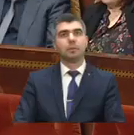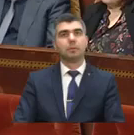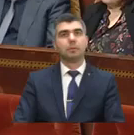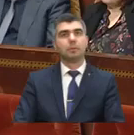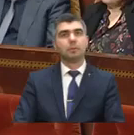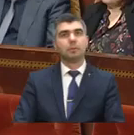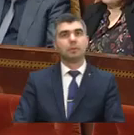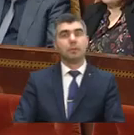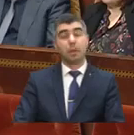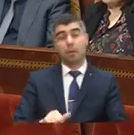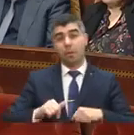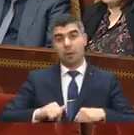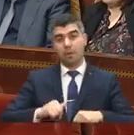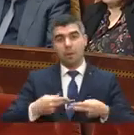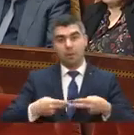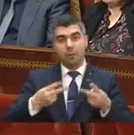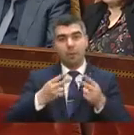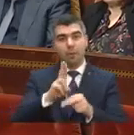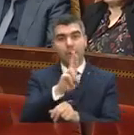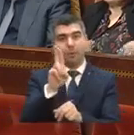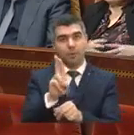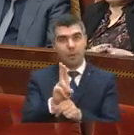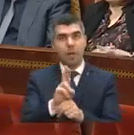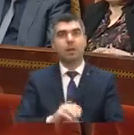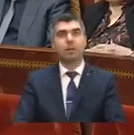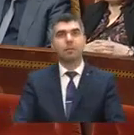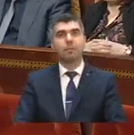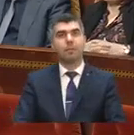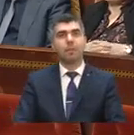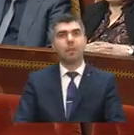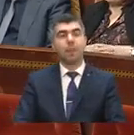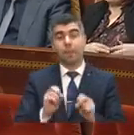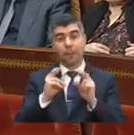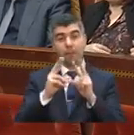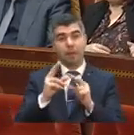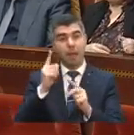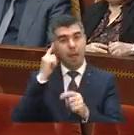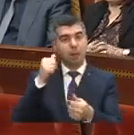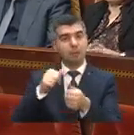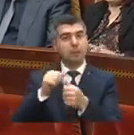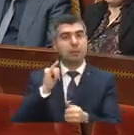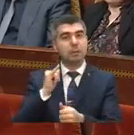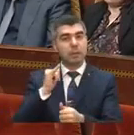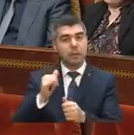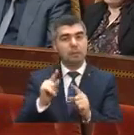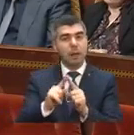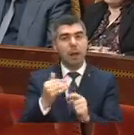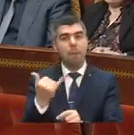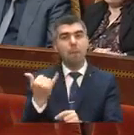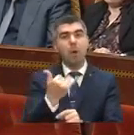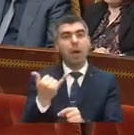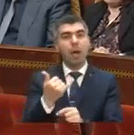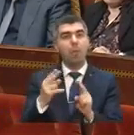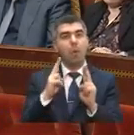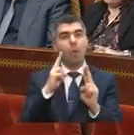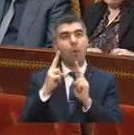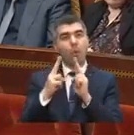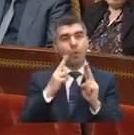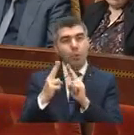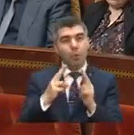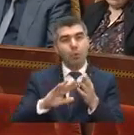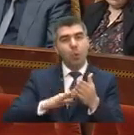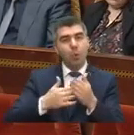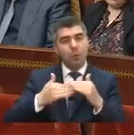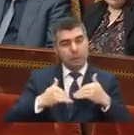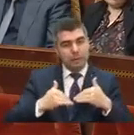السيد الوزير، عندما طرحنا هذا السؤال فاننا نستحضر أهمية شبكة الطرق السيارة التي تبلغ مسافتها